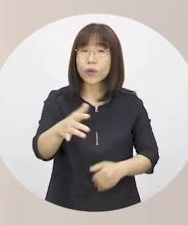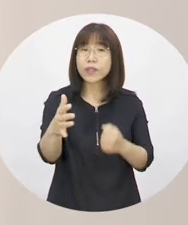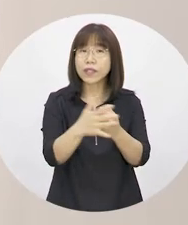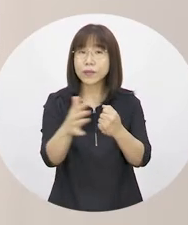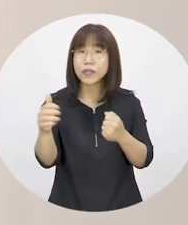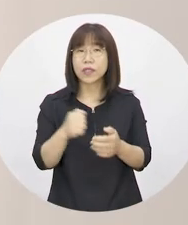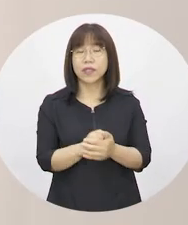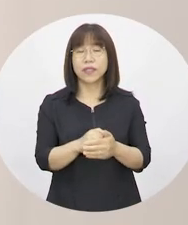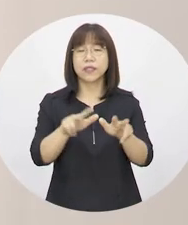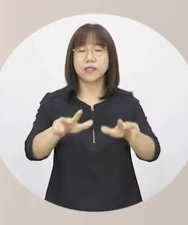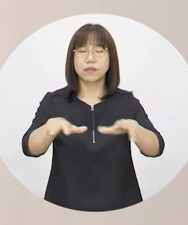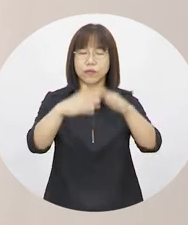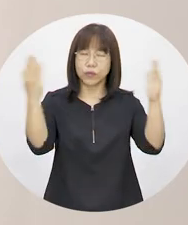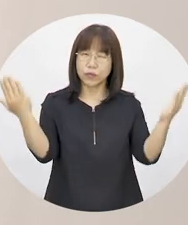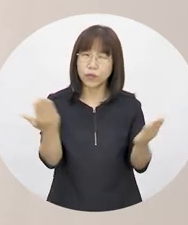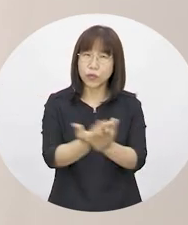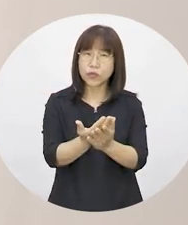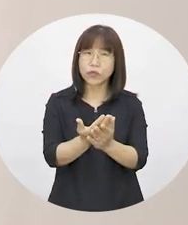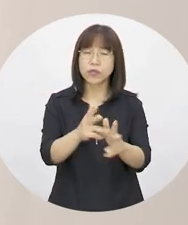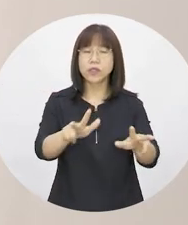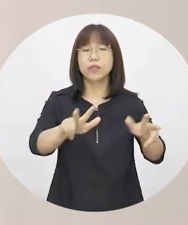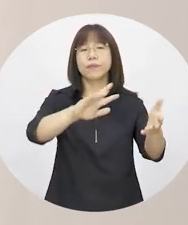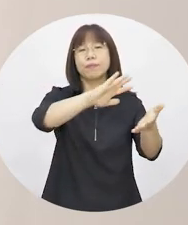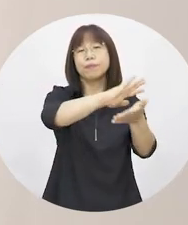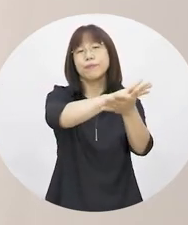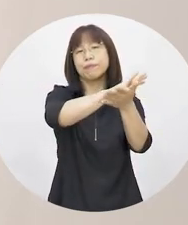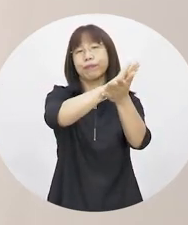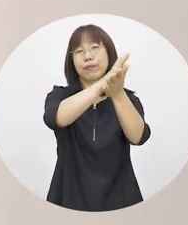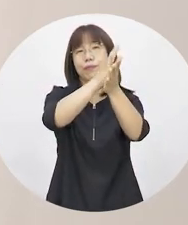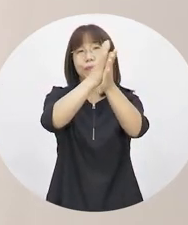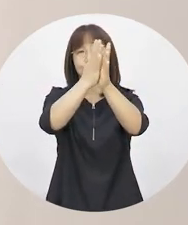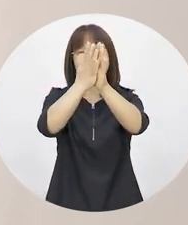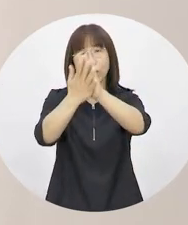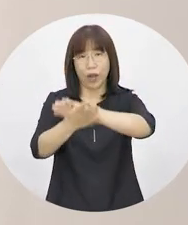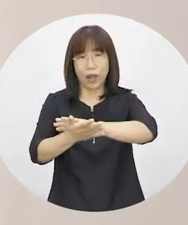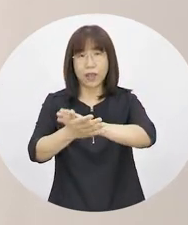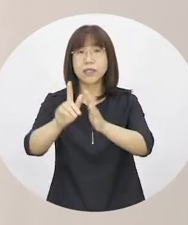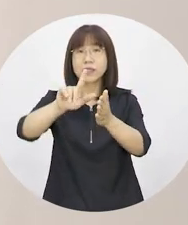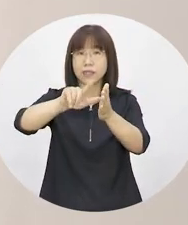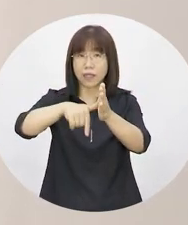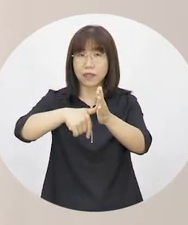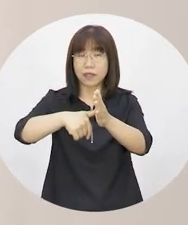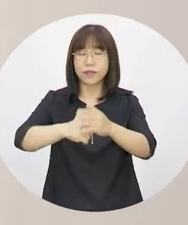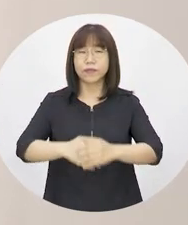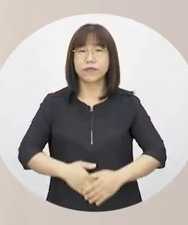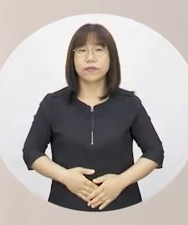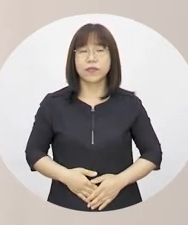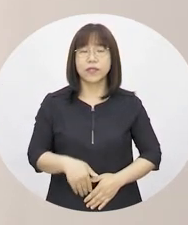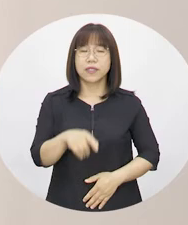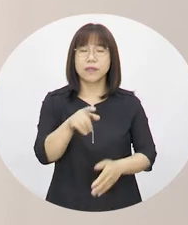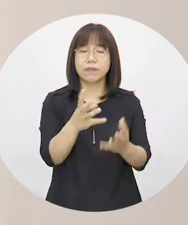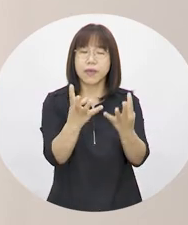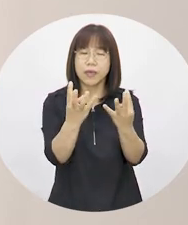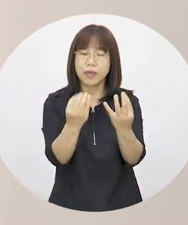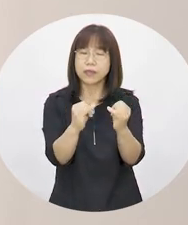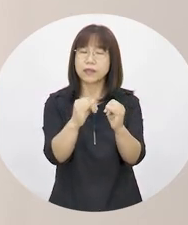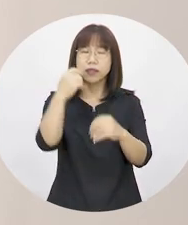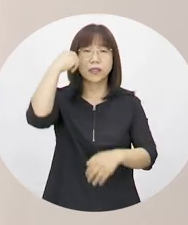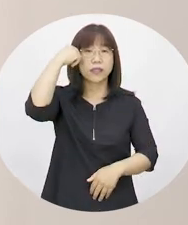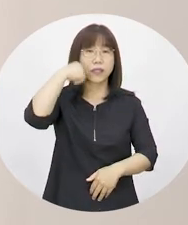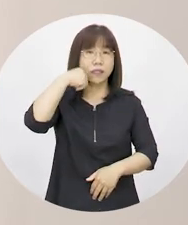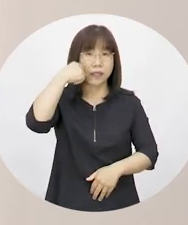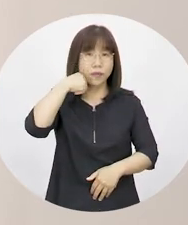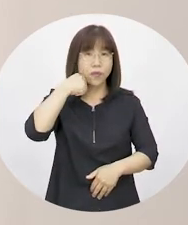코로나19로 인해 모든 것들이 변화되어 가고 있는 시점에서 많은